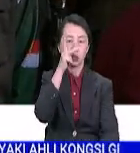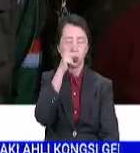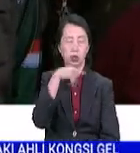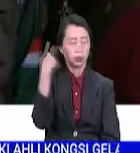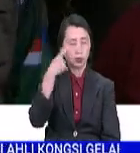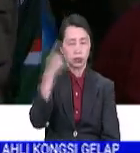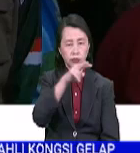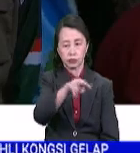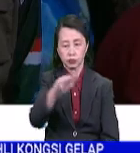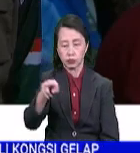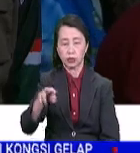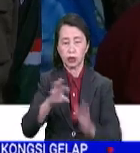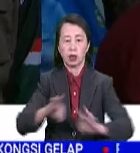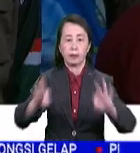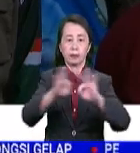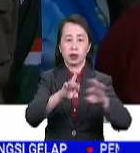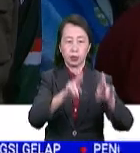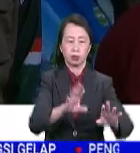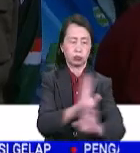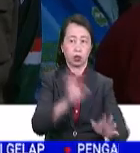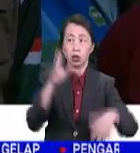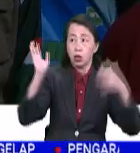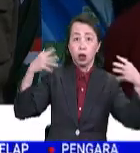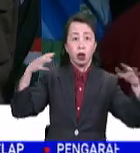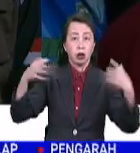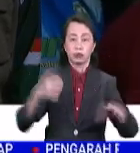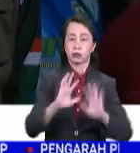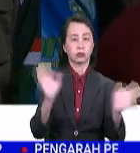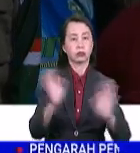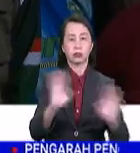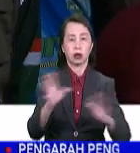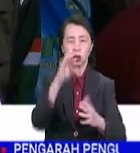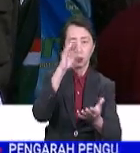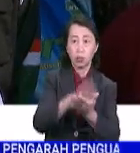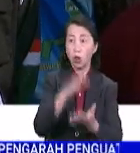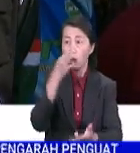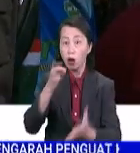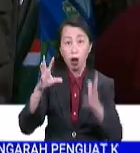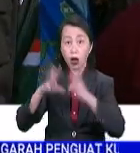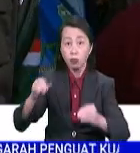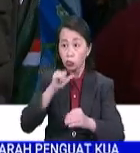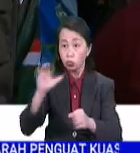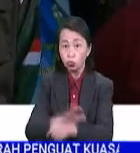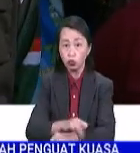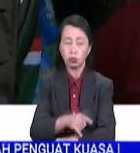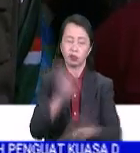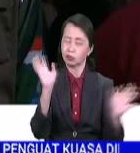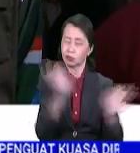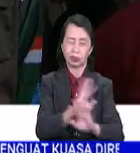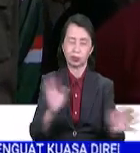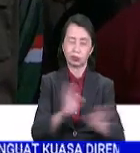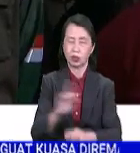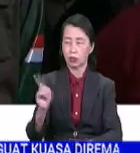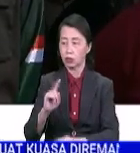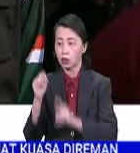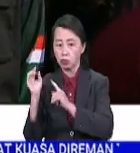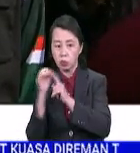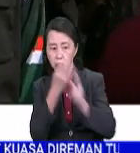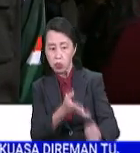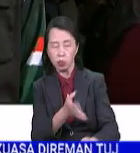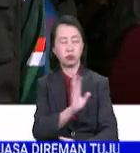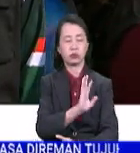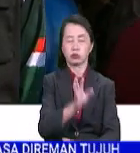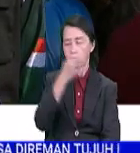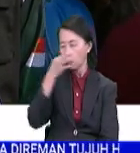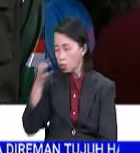mentauco tapi yang pentingnya rakyat dengan Peni dengan dilabuh jangan-jangan percaya berita-berita yang dilempar oleh mana-mana pihak dalam